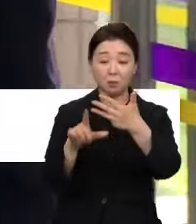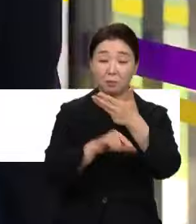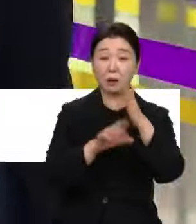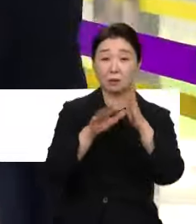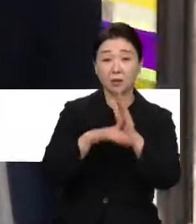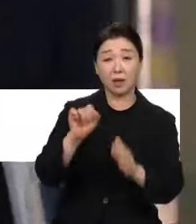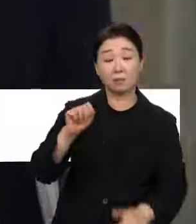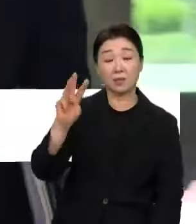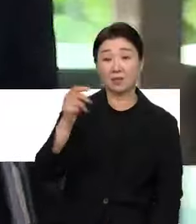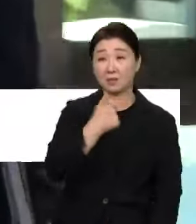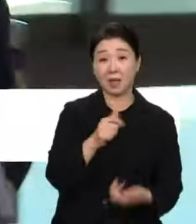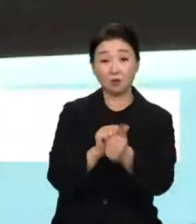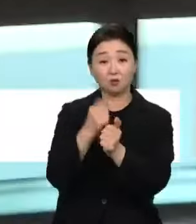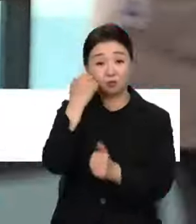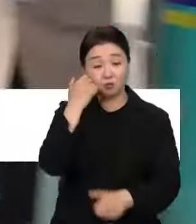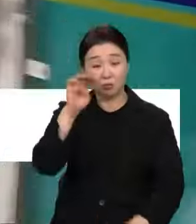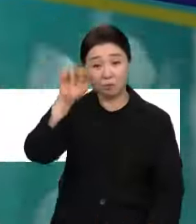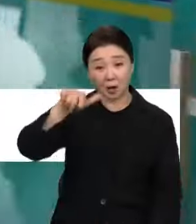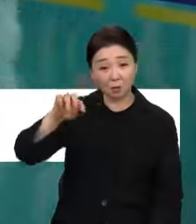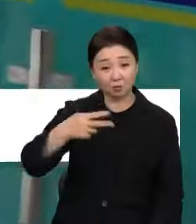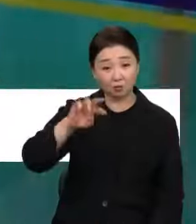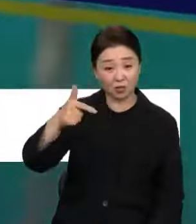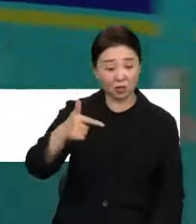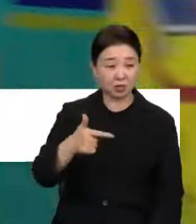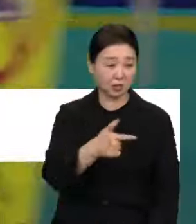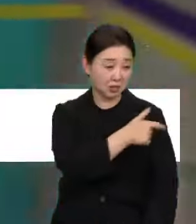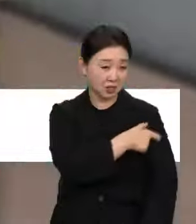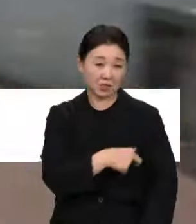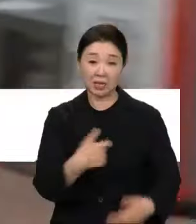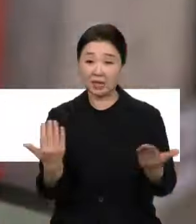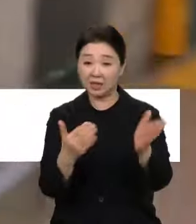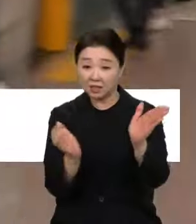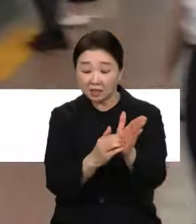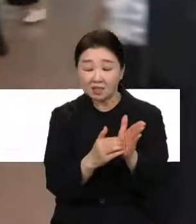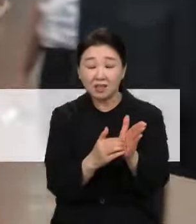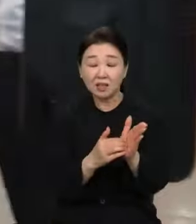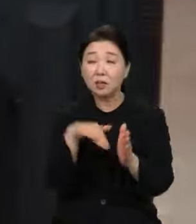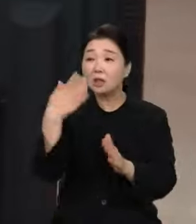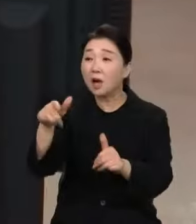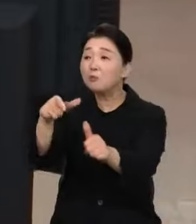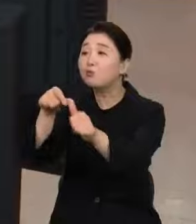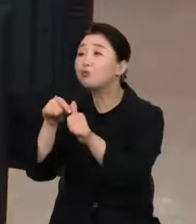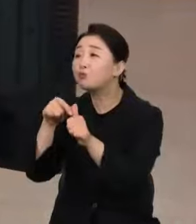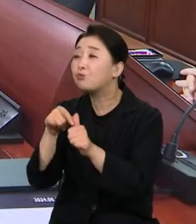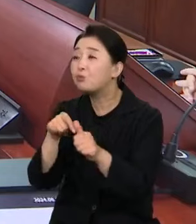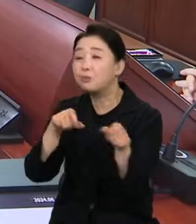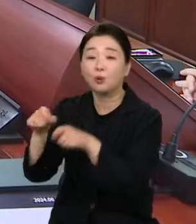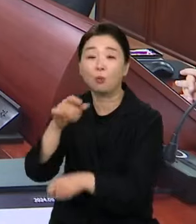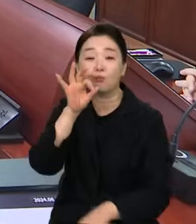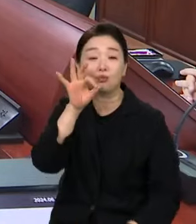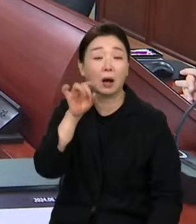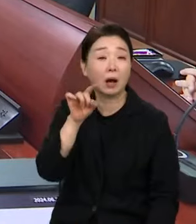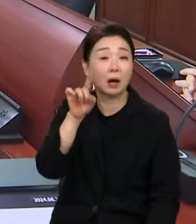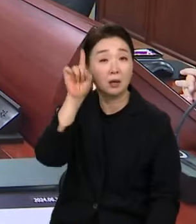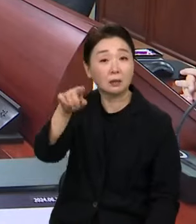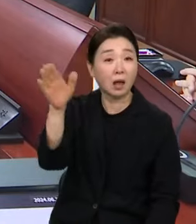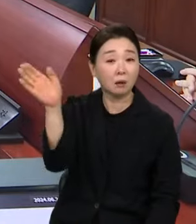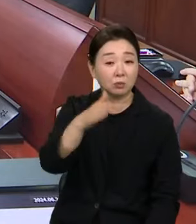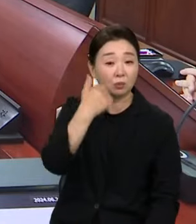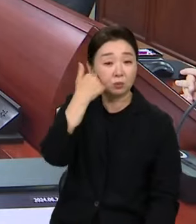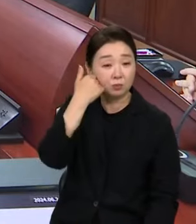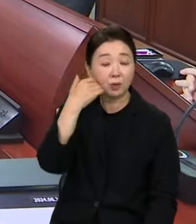MBC 대주주인 박문진 이사 임기가 종료돼 선임 절차를 더 이상 미룰 수가 없다며 내일부터